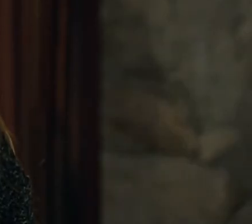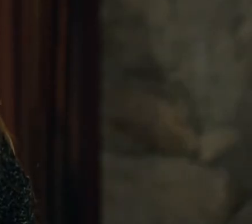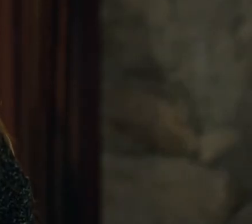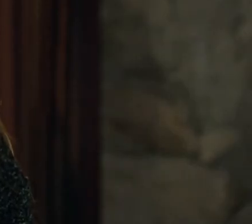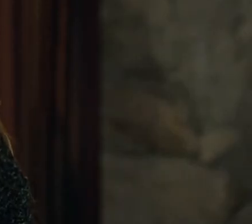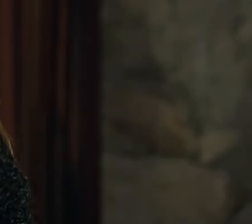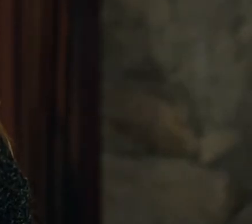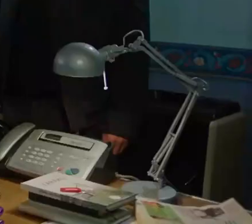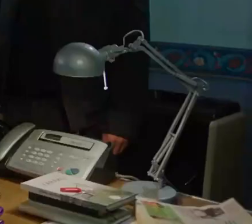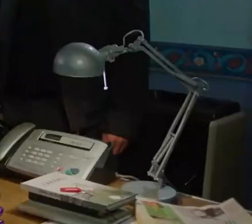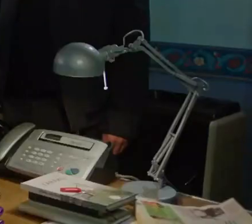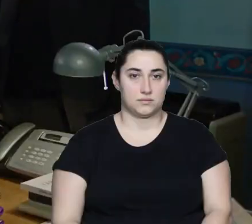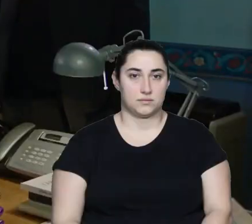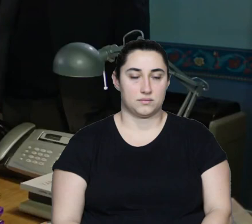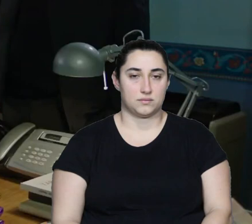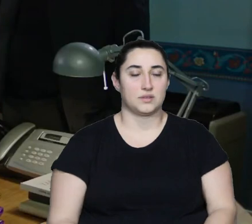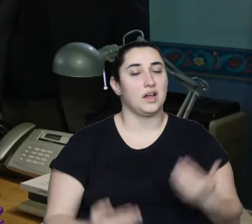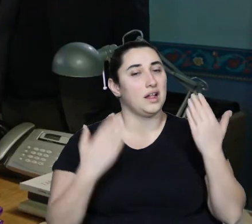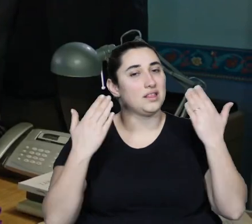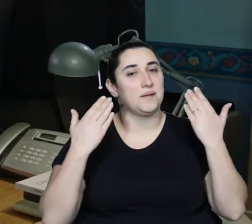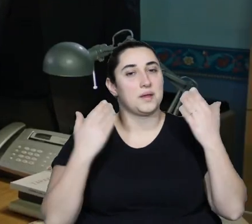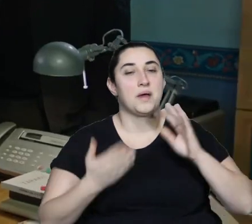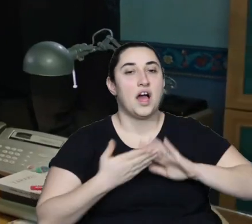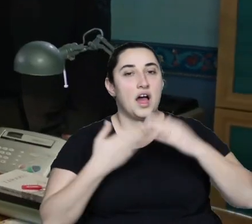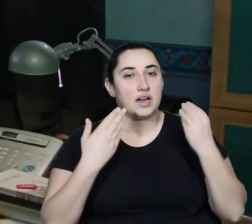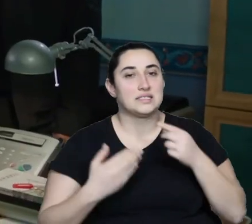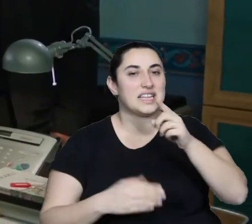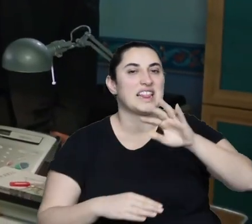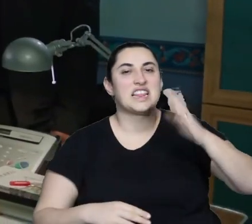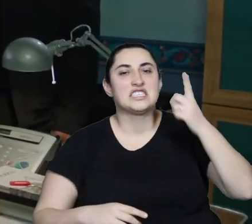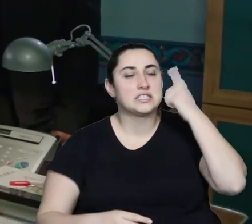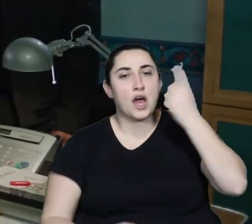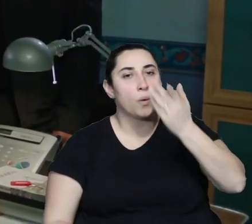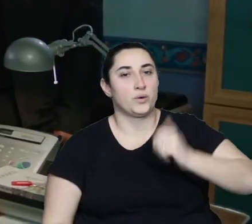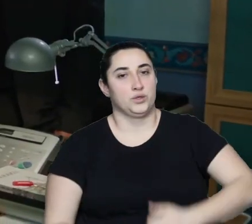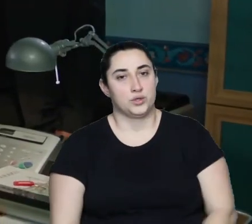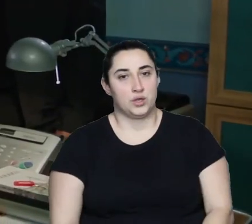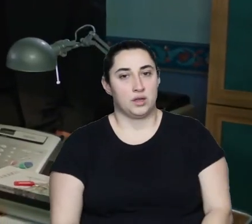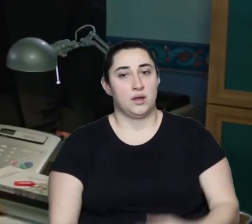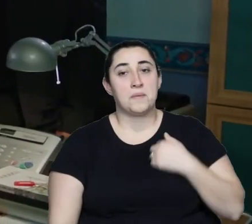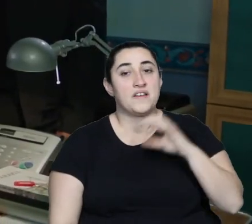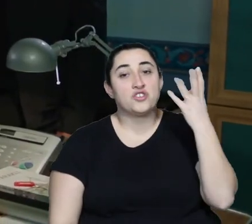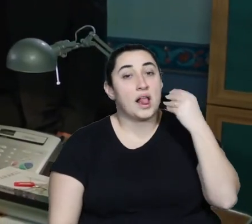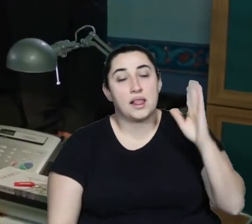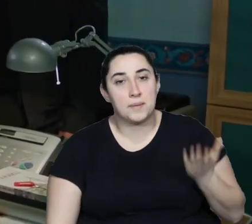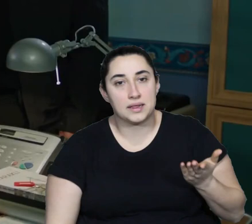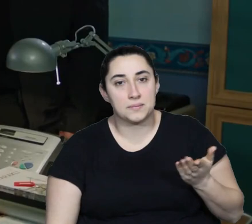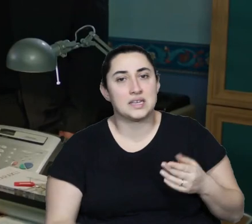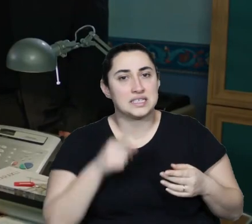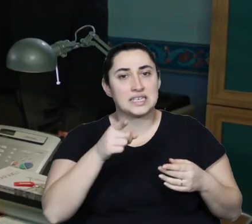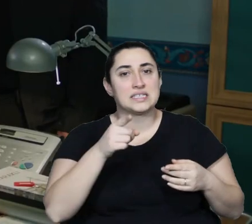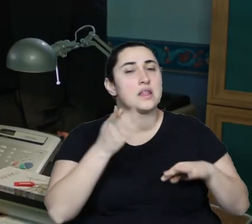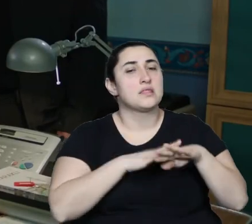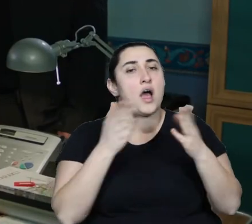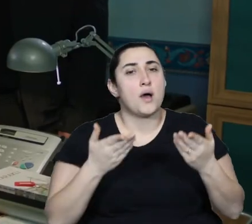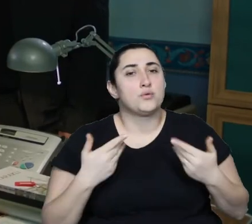Alev ağlamaklı, emlakçı. Allah'ım yarabbim ya arkadaş, sen nasıl sarhoş bir adamsın ya? Ben vallahi anlamadım ya. Sen